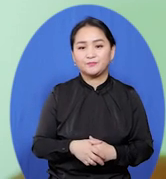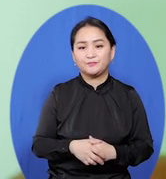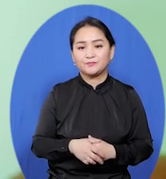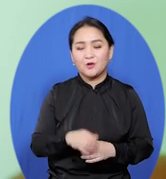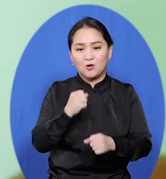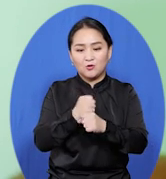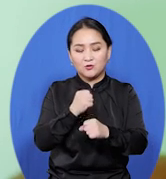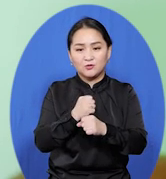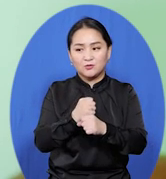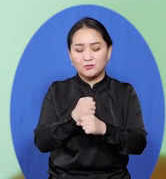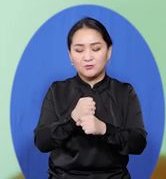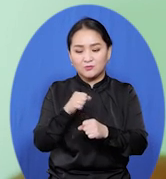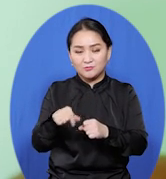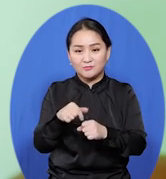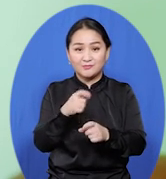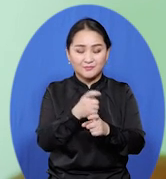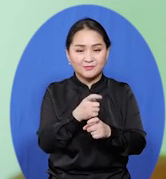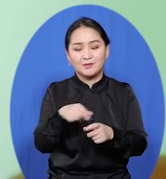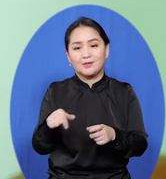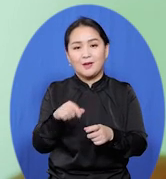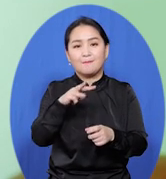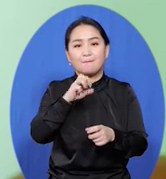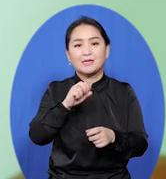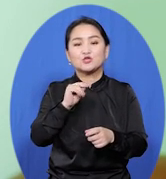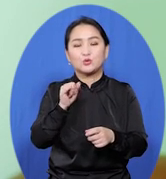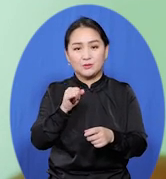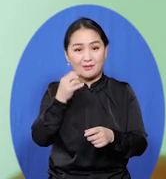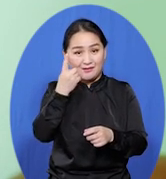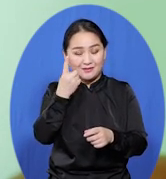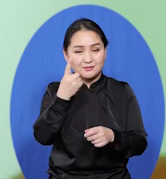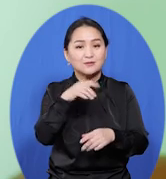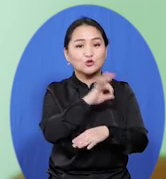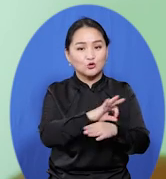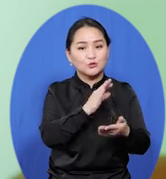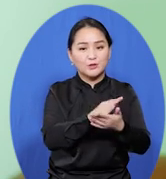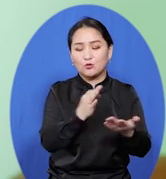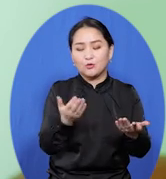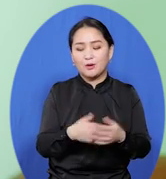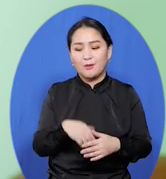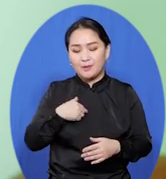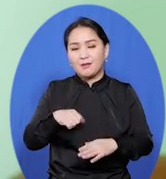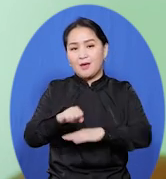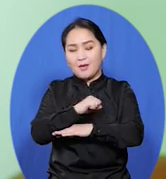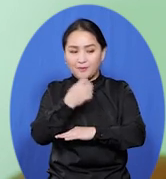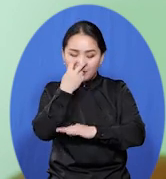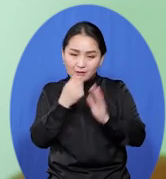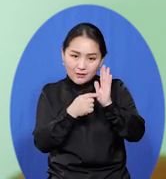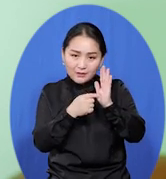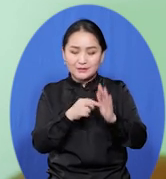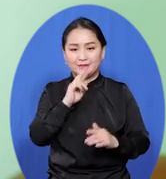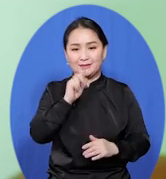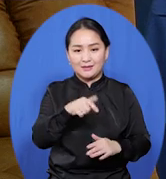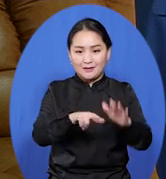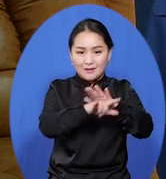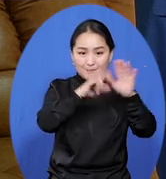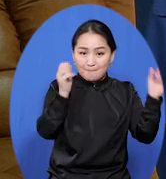хөдөлмөр эрхлэлийн дэмжих сангаас хэрэгжүүлж байгаа малжуулах арга хэмжээ л байгаа. Тэрс яг үндэ өөр нэг арга хэмжээ нөтгөх. Тэгэхээр манай аймгийн хувьд энийг бас хараад